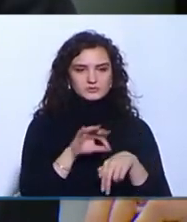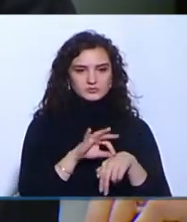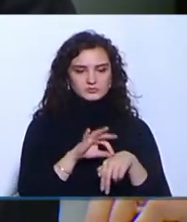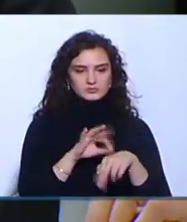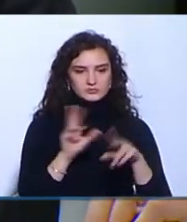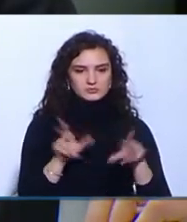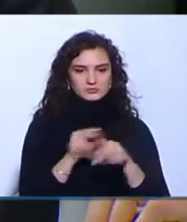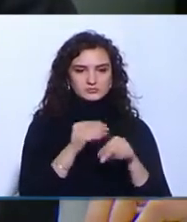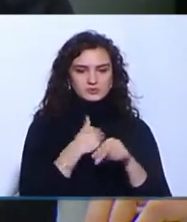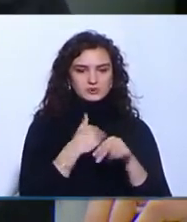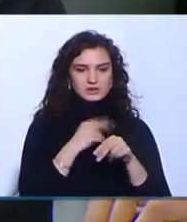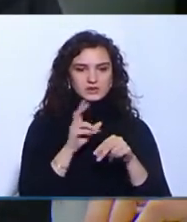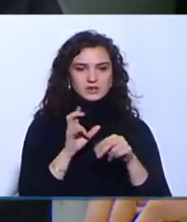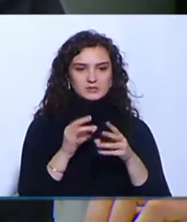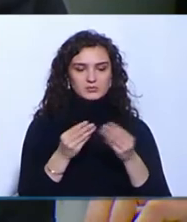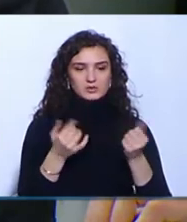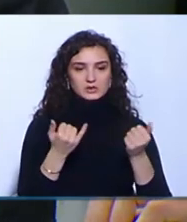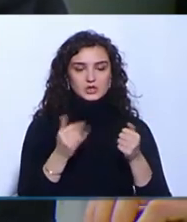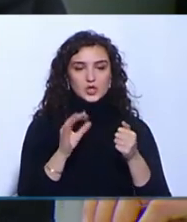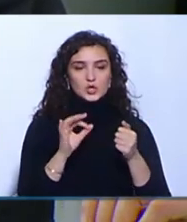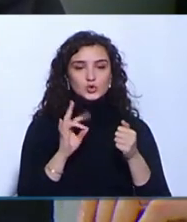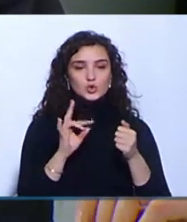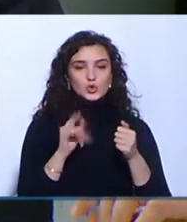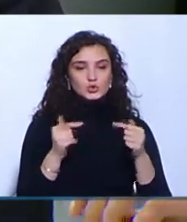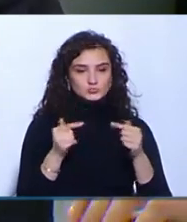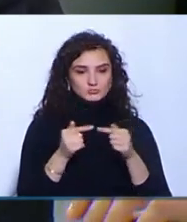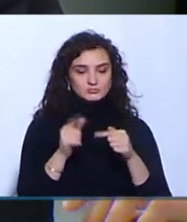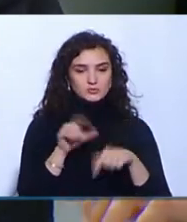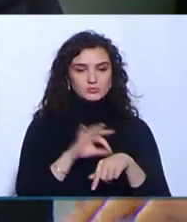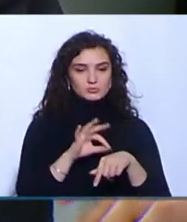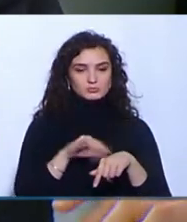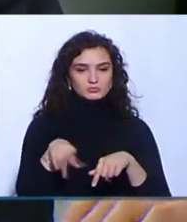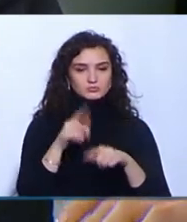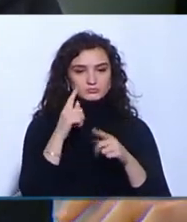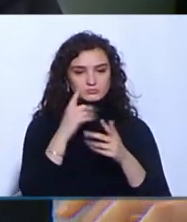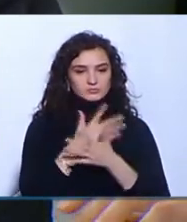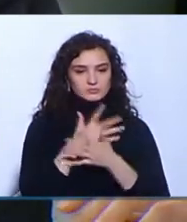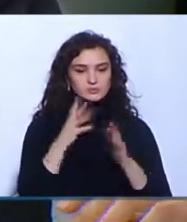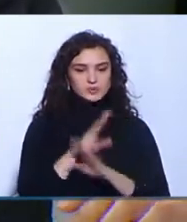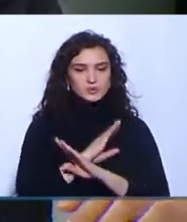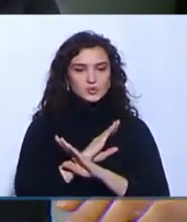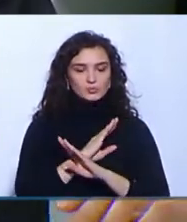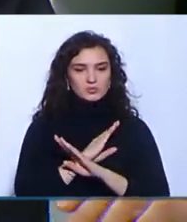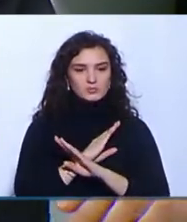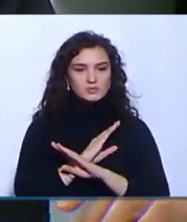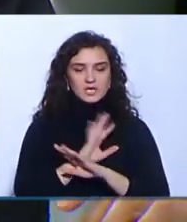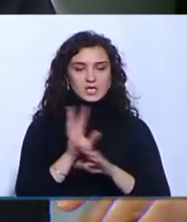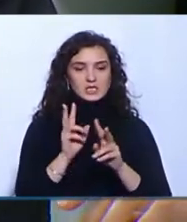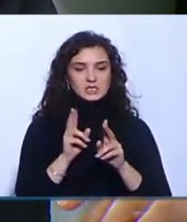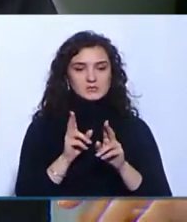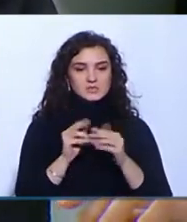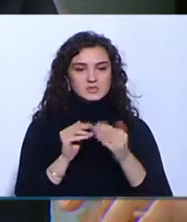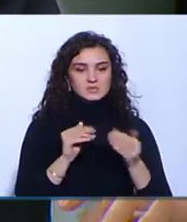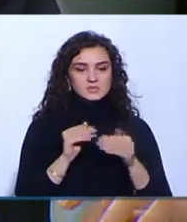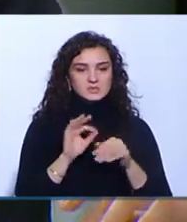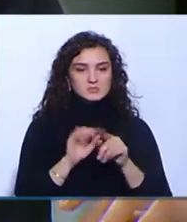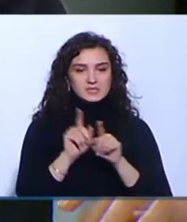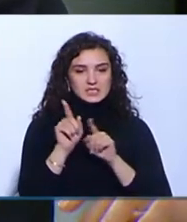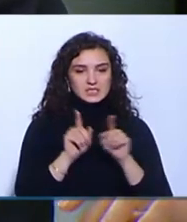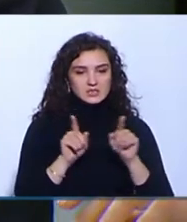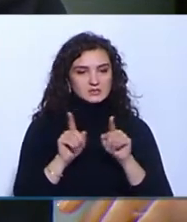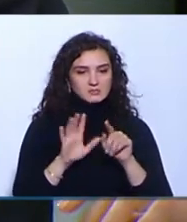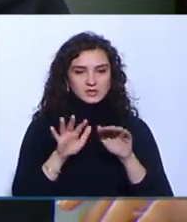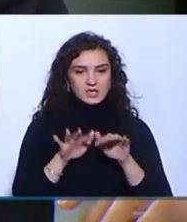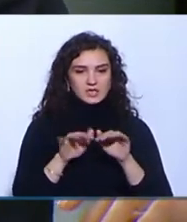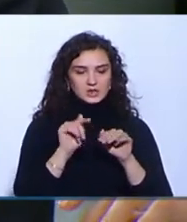კიბოსაგან მოვარჩინოთ. და დღეს ონკოლოგიაში დადგენილია, რომ ამოწყობთა უმეტესობა იღუპება არა სიმსივნის შორეული მეტასტაზებით, არამედ